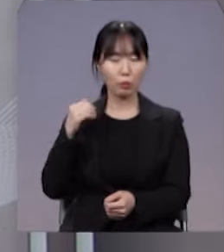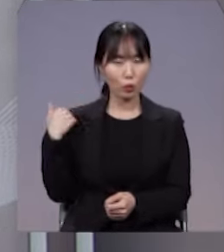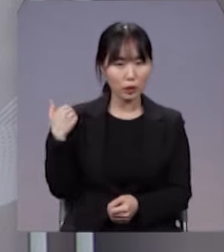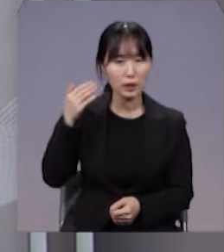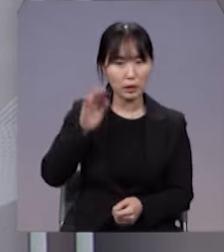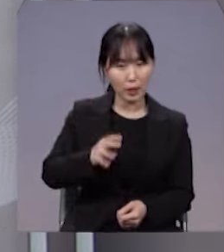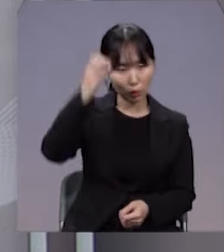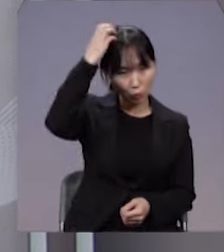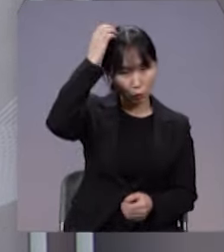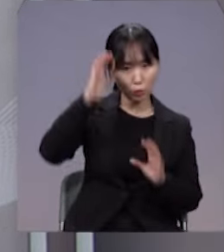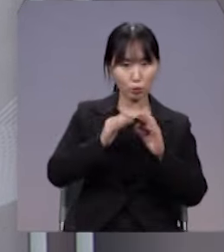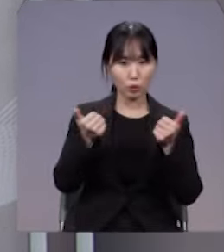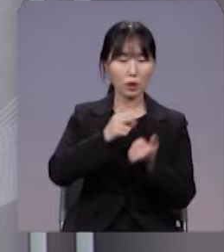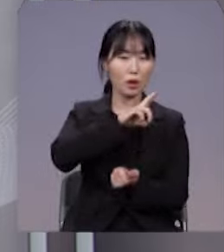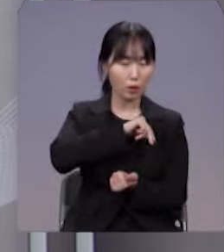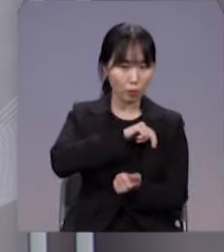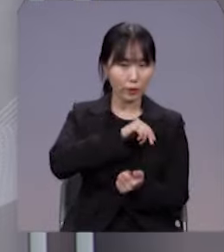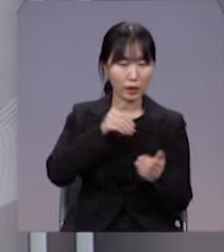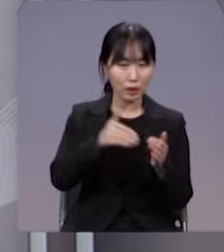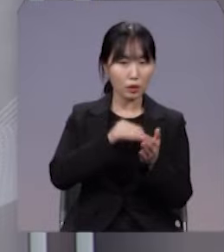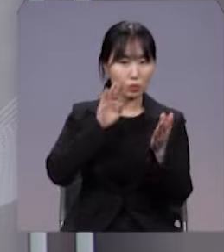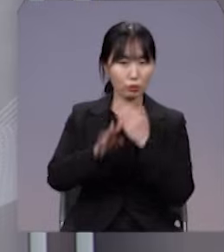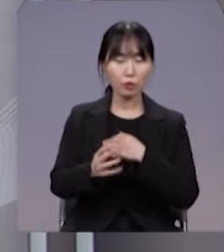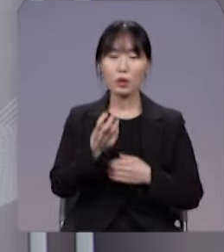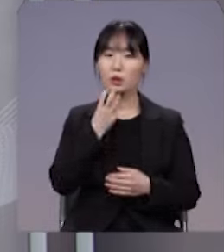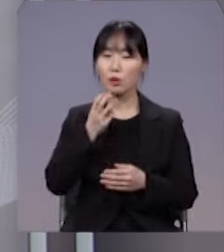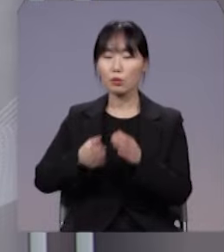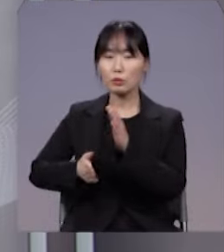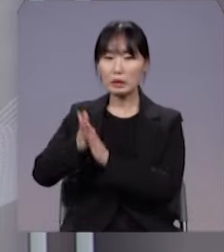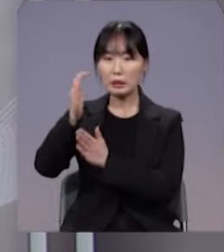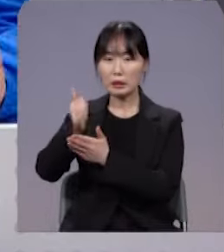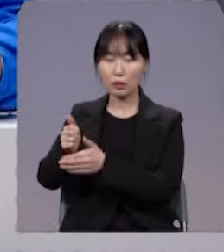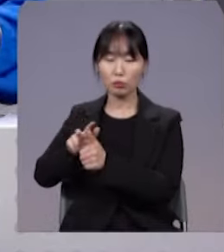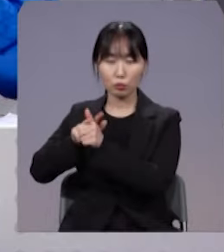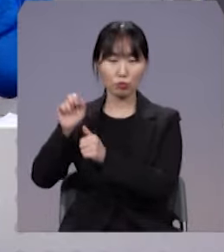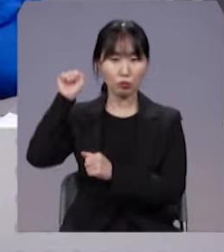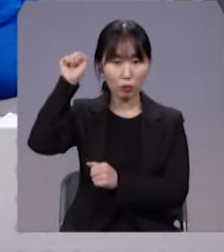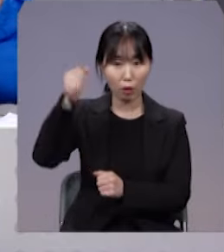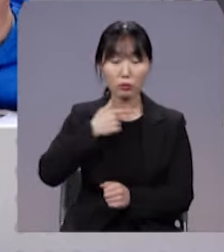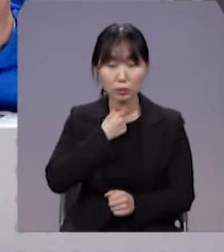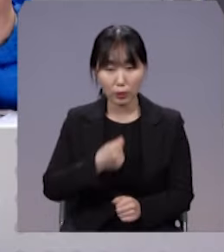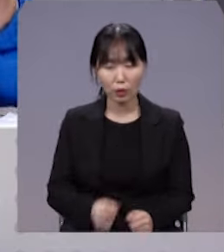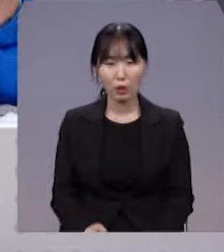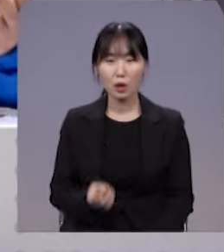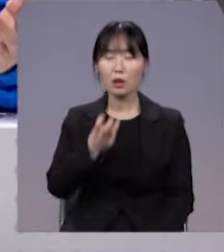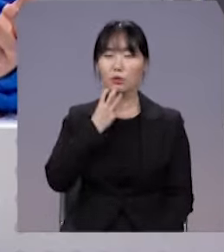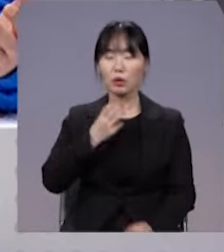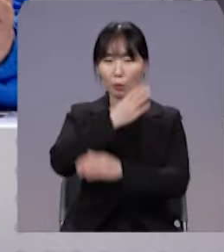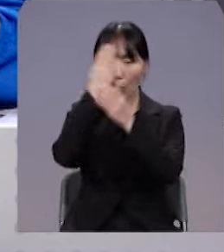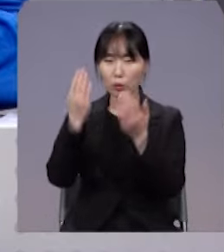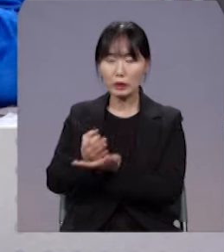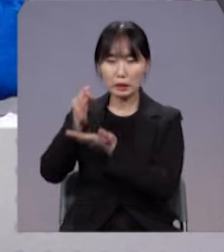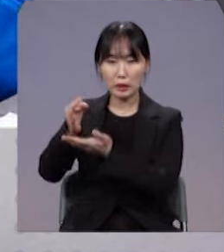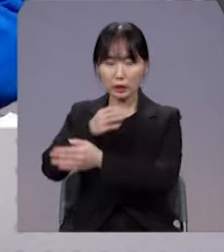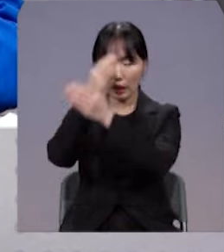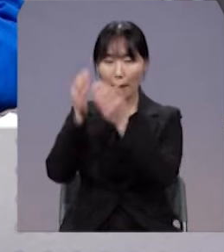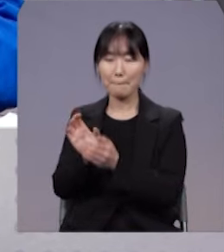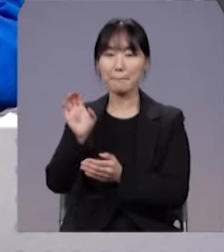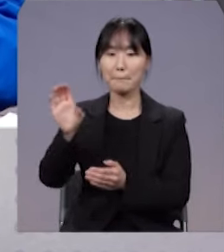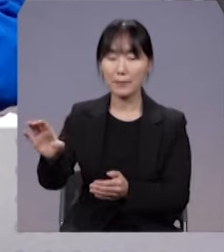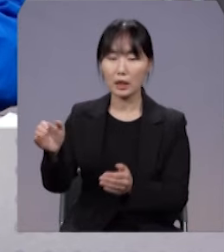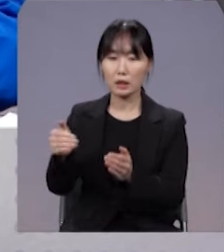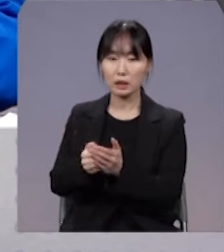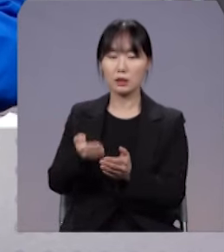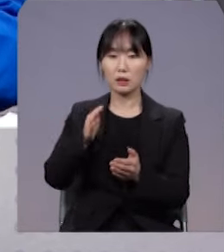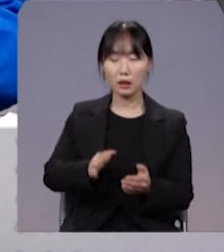서울시장을 나가려고 하는 것 같다는 분위기를 느낍니다 왜 서울에 모든 재산이 서울에 있는데 우리